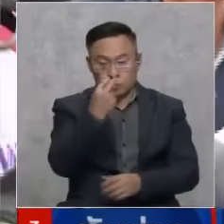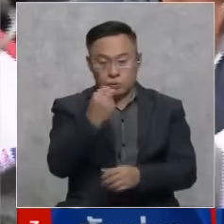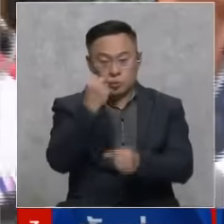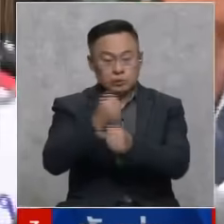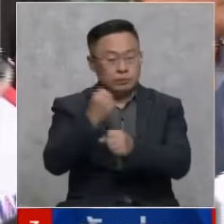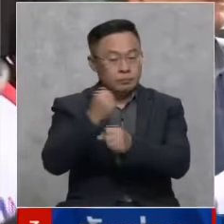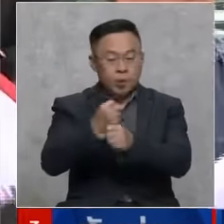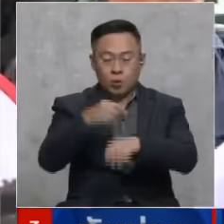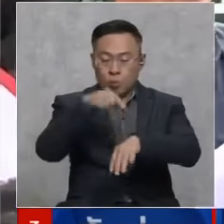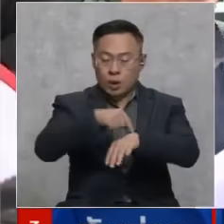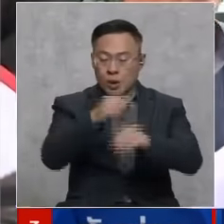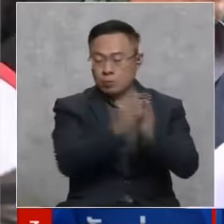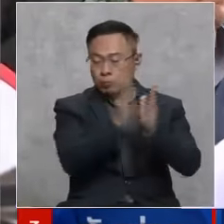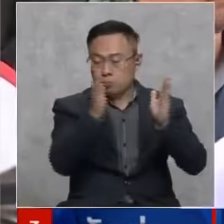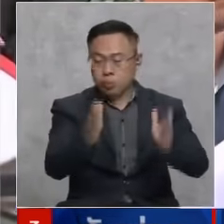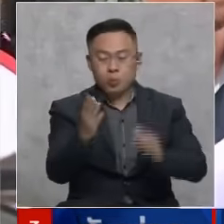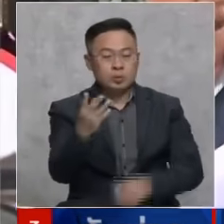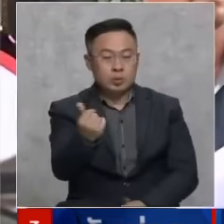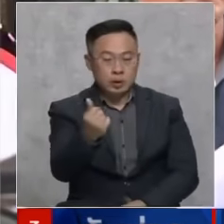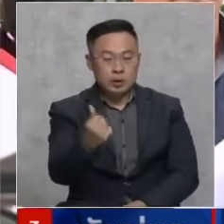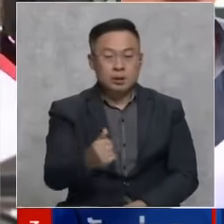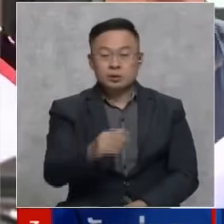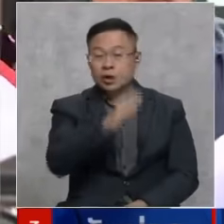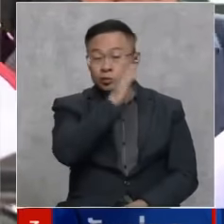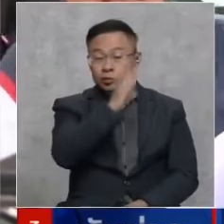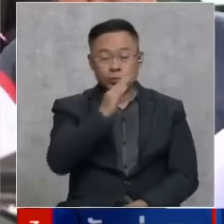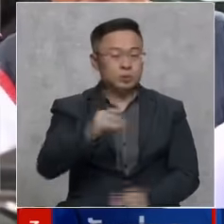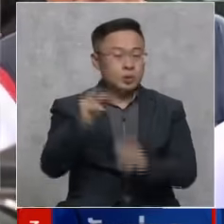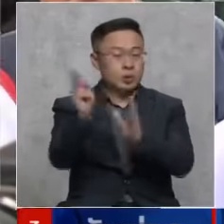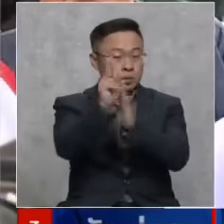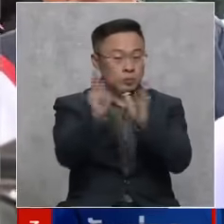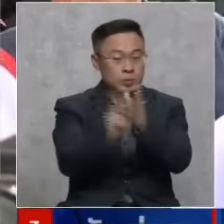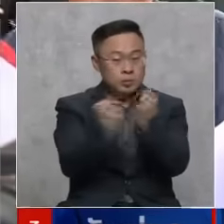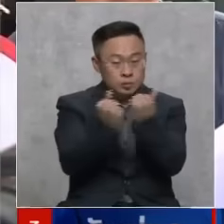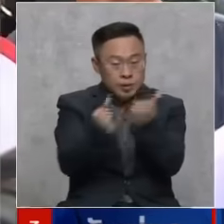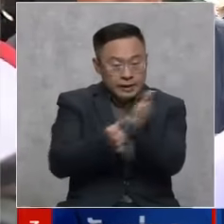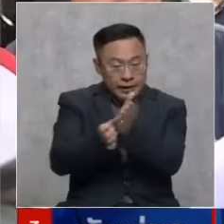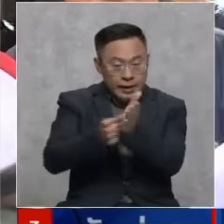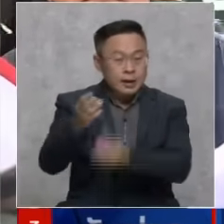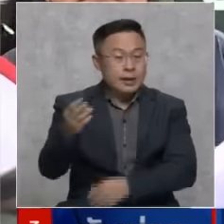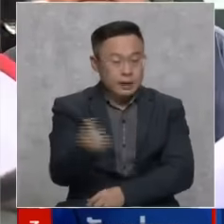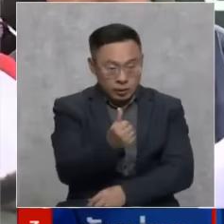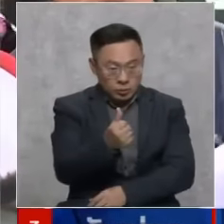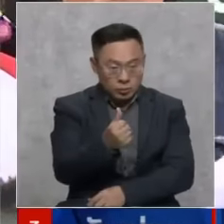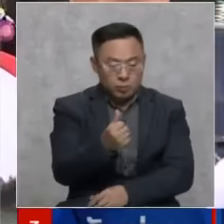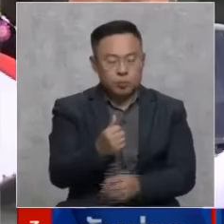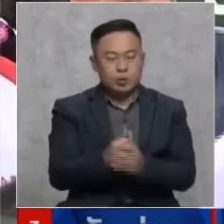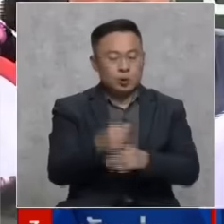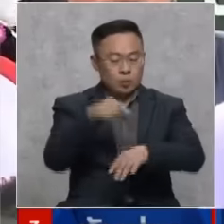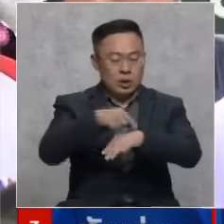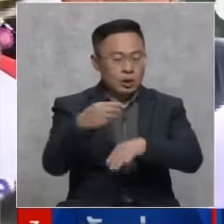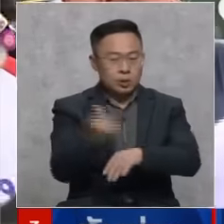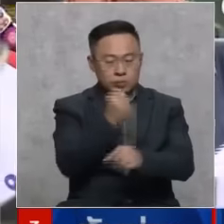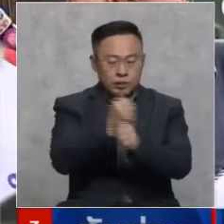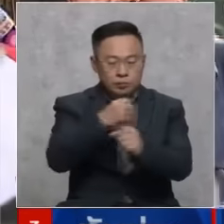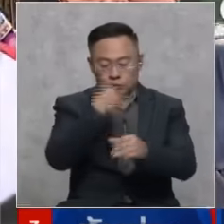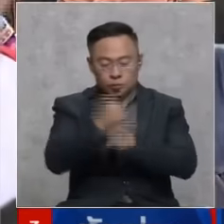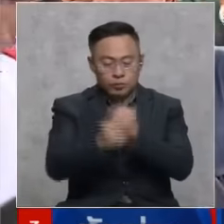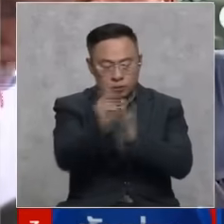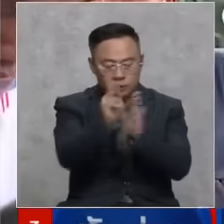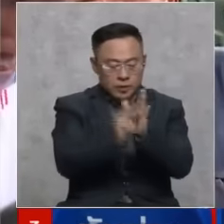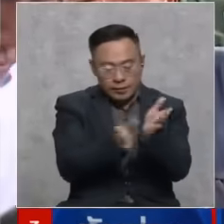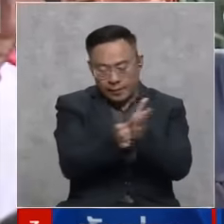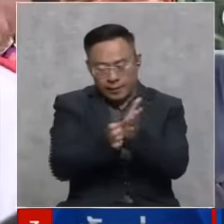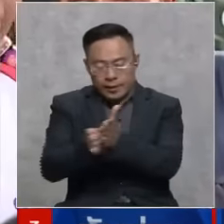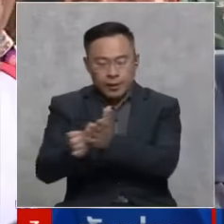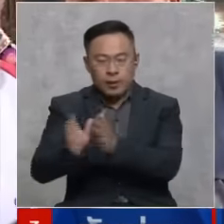ราทำเสร็จเร็วเนี่ยมันก็จะเป็นเงื่อนไขว่าสามารถจะตอบสนองต่อความต้องการพี่น้องประชาชนได้หรือไม่ก็ซึ่งขึ้นอยู่ในขนา